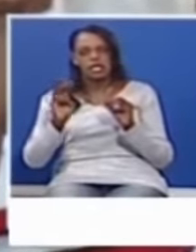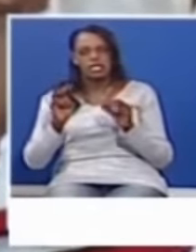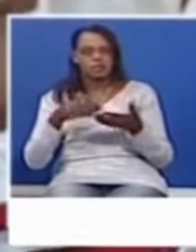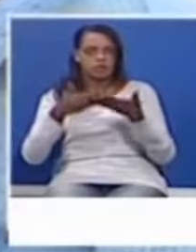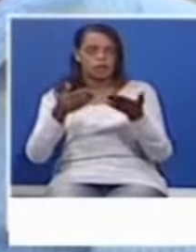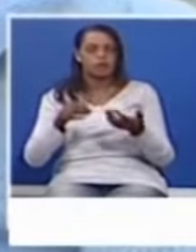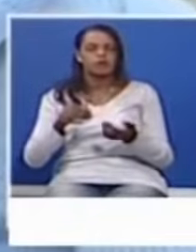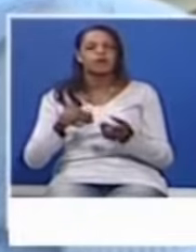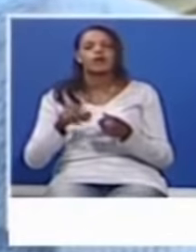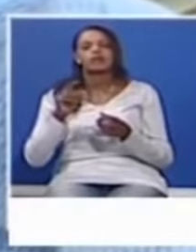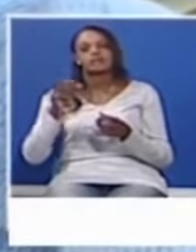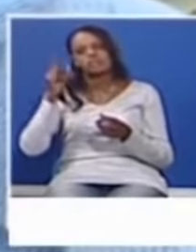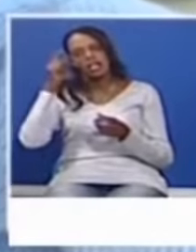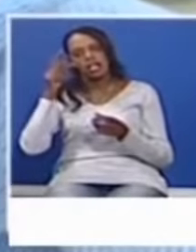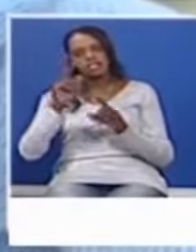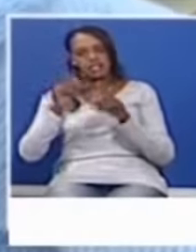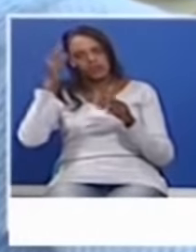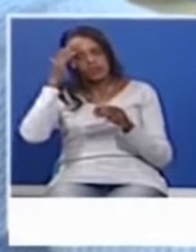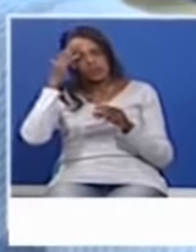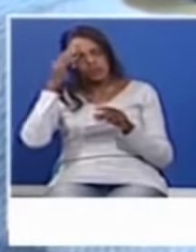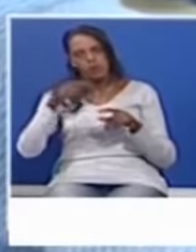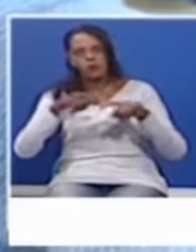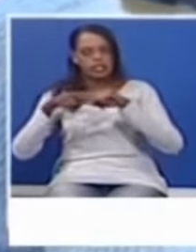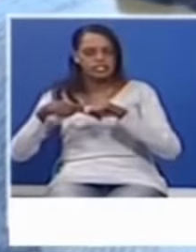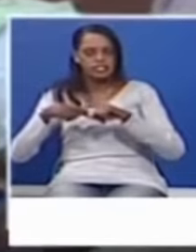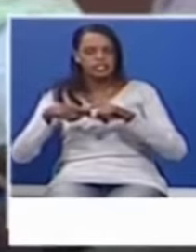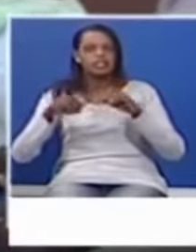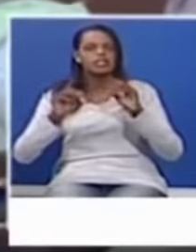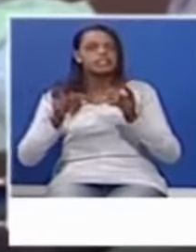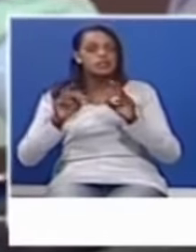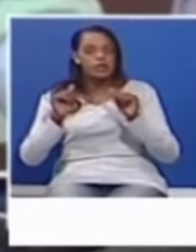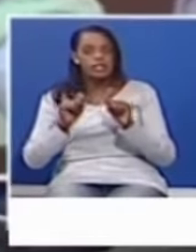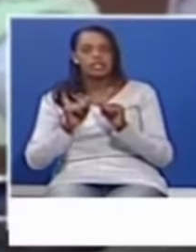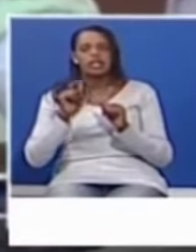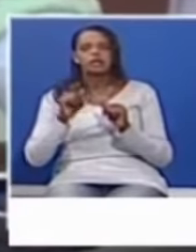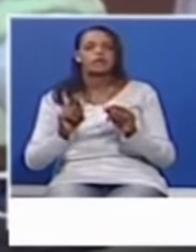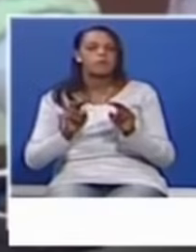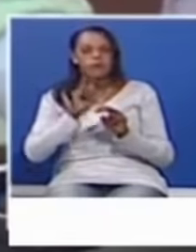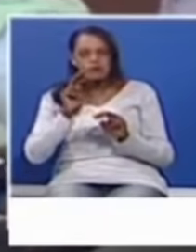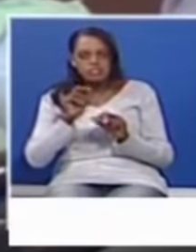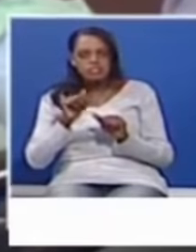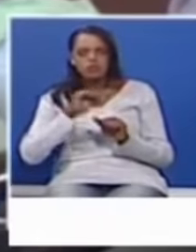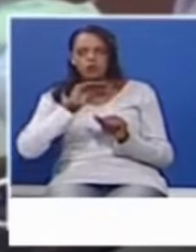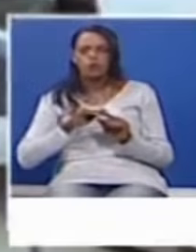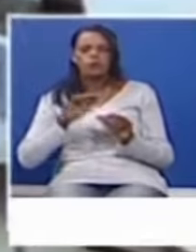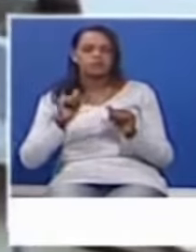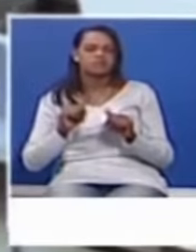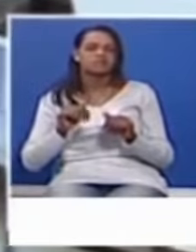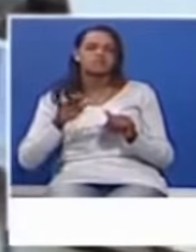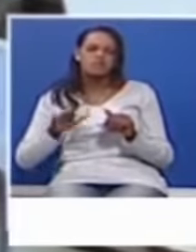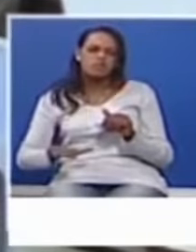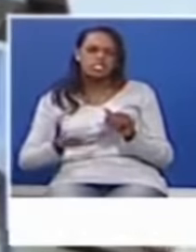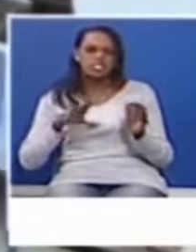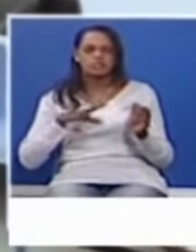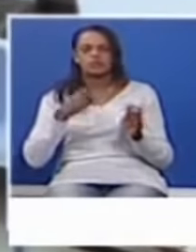መብርሂ ንቕሓትን ኣፍልጦን ወለዲ ኣብ መዳይ ትምህርቲ ደሓን እኳ እንተኾነ ኣብ ምክታል ገስጋስ ደቆም ግን ሕፅረታት ከም